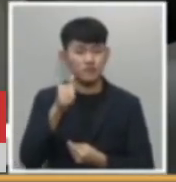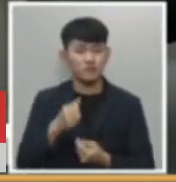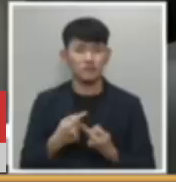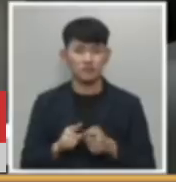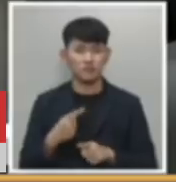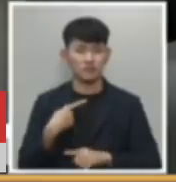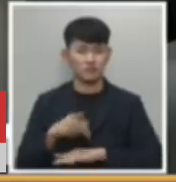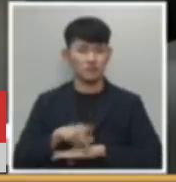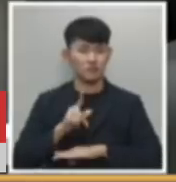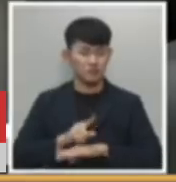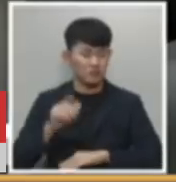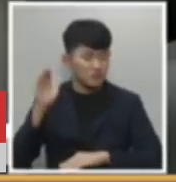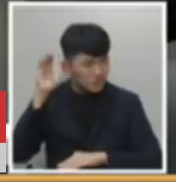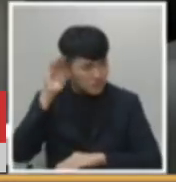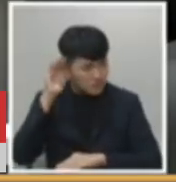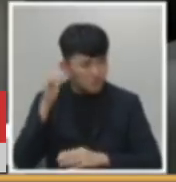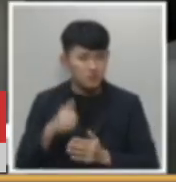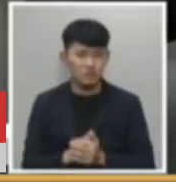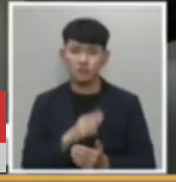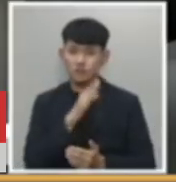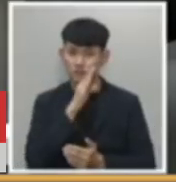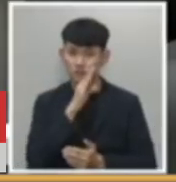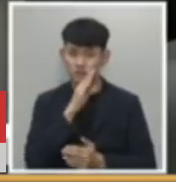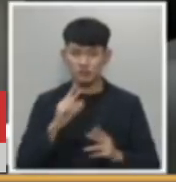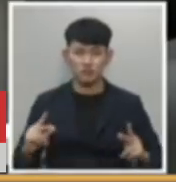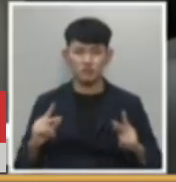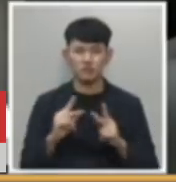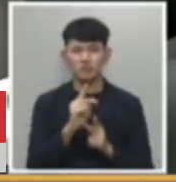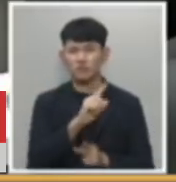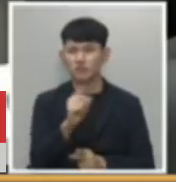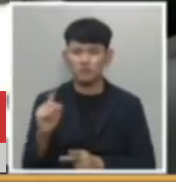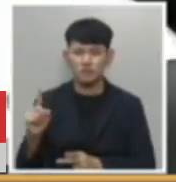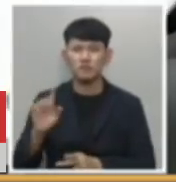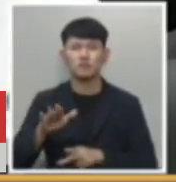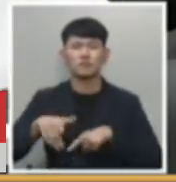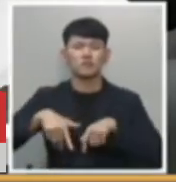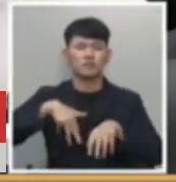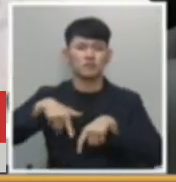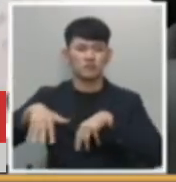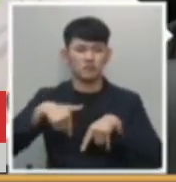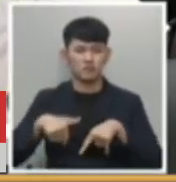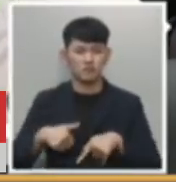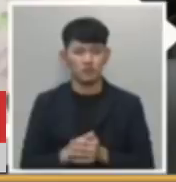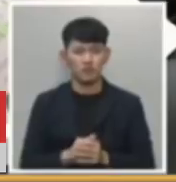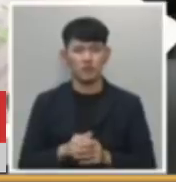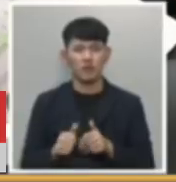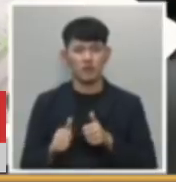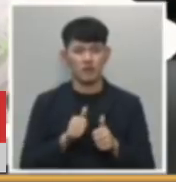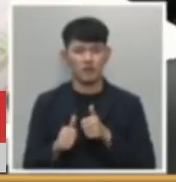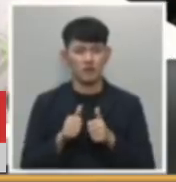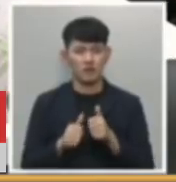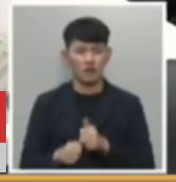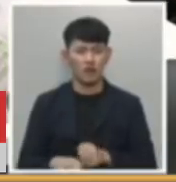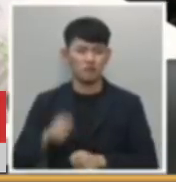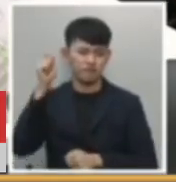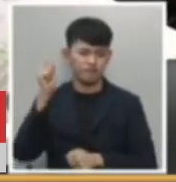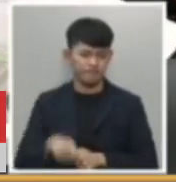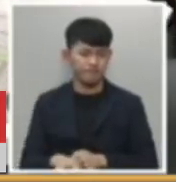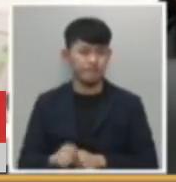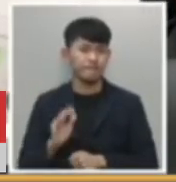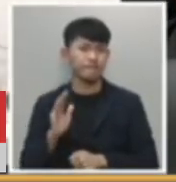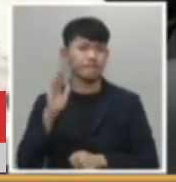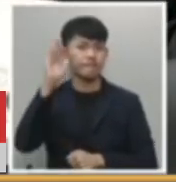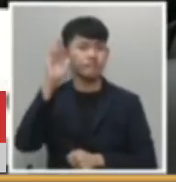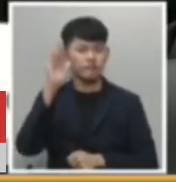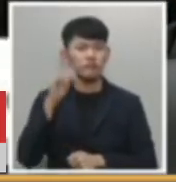าเวลาหน่วยงานเนี่ยกระทรวงที่เป็นพลเรือนเนี่ยประมูลงานเนี่ย e-bidding เนี่ยแหละครับเว